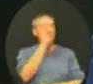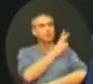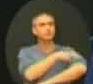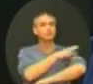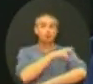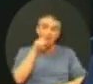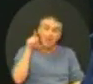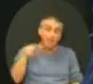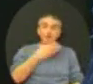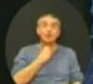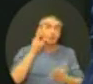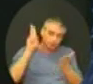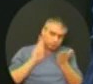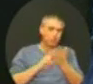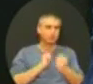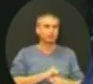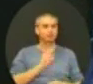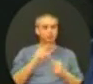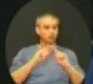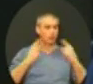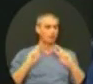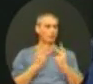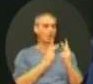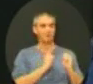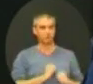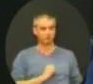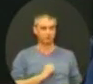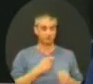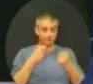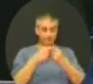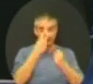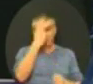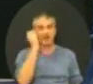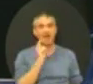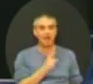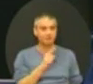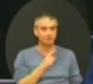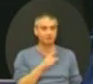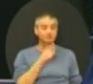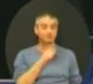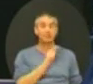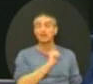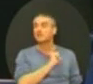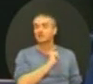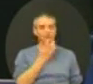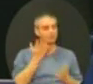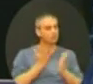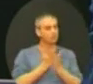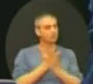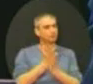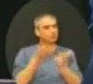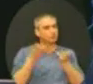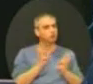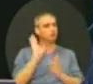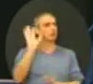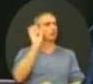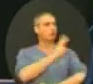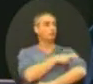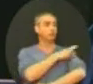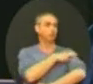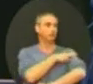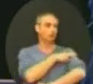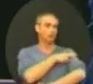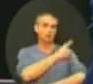המשטרה, הם צודקים, אין ספק, יש כל מיני קבוצות. לגבי הערבים, זה הכי שיטתי, וזה